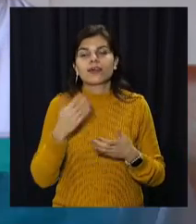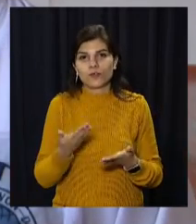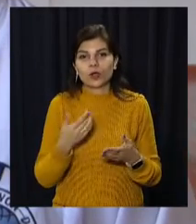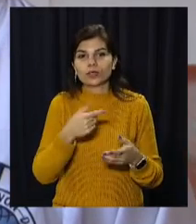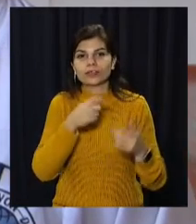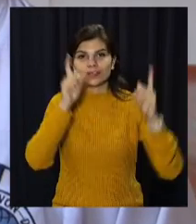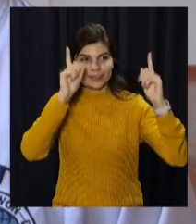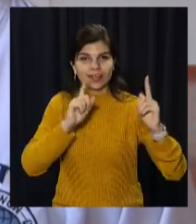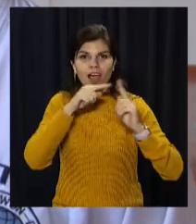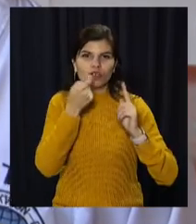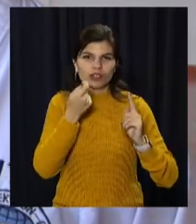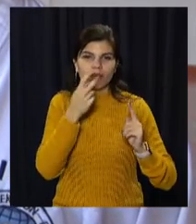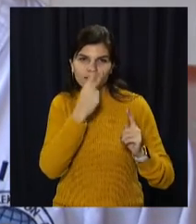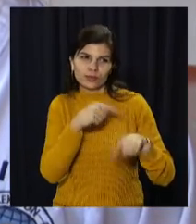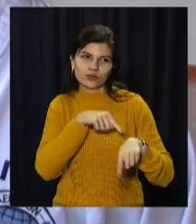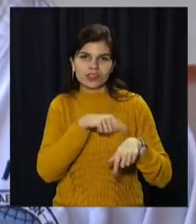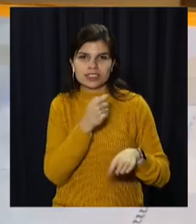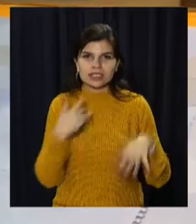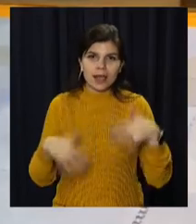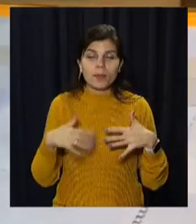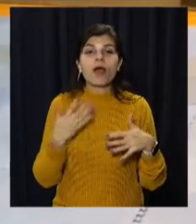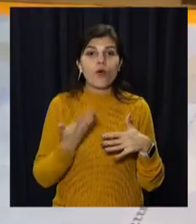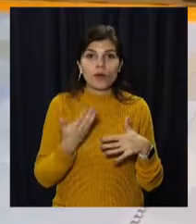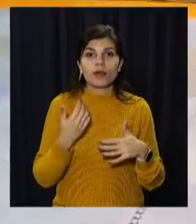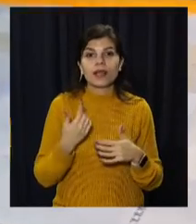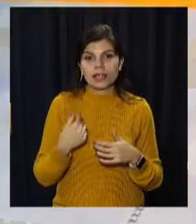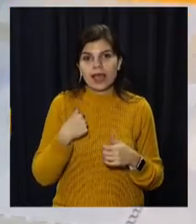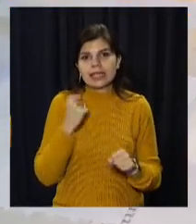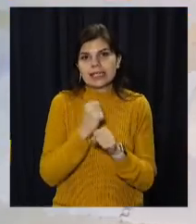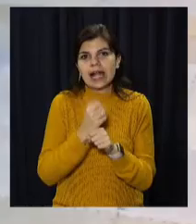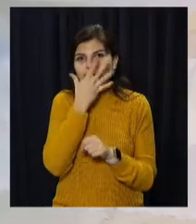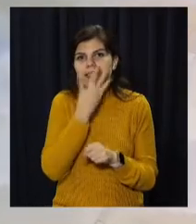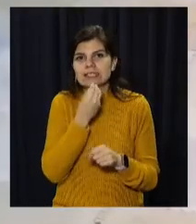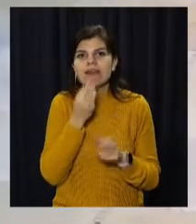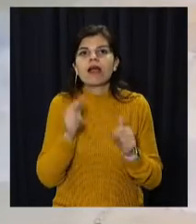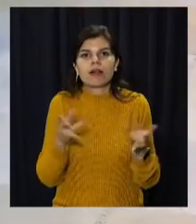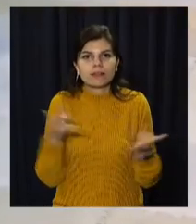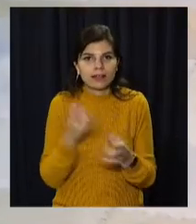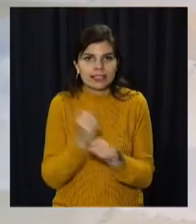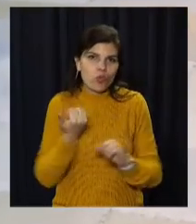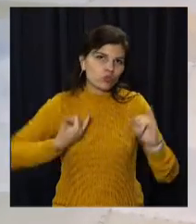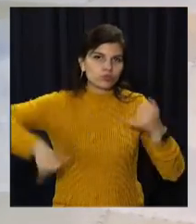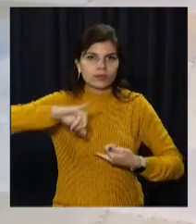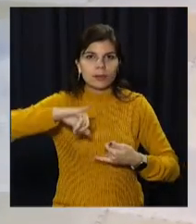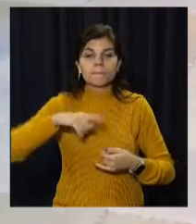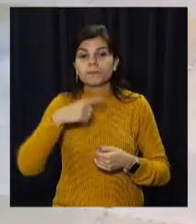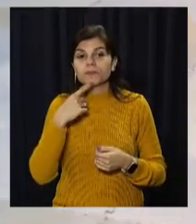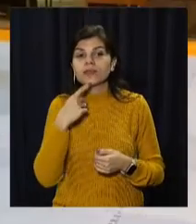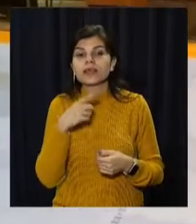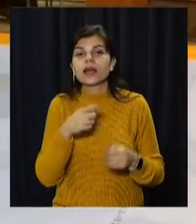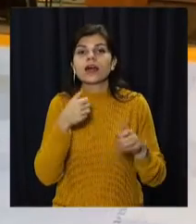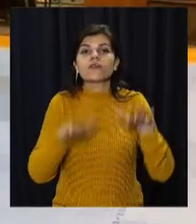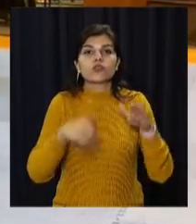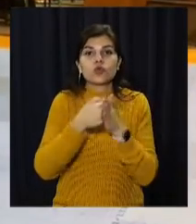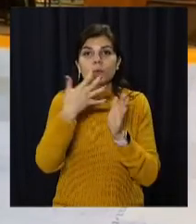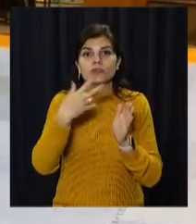зробив красивий удар торнадо. Проте фінал у вазі до 52 кілограмів вийшов виключно дніпровським. У так